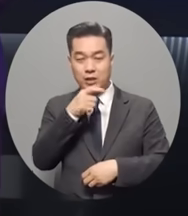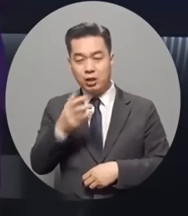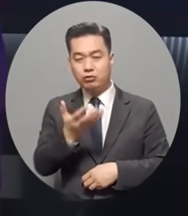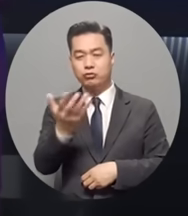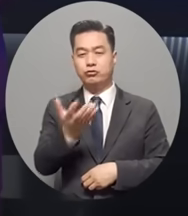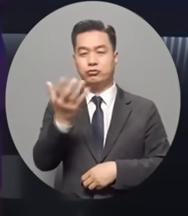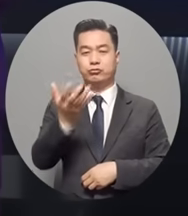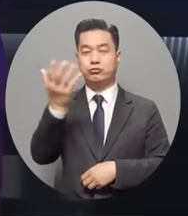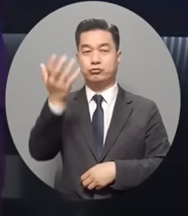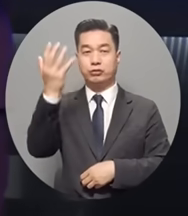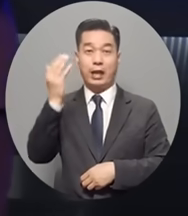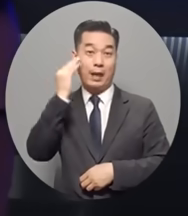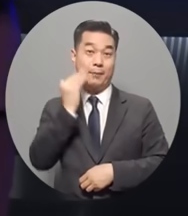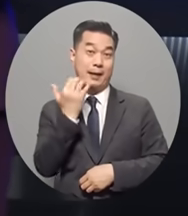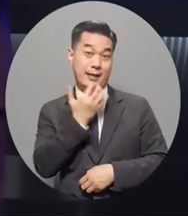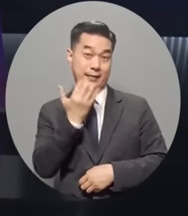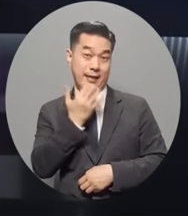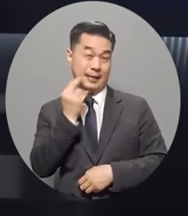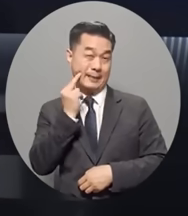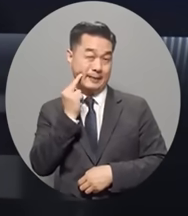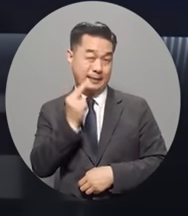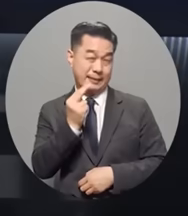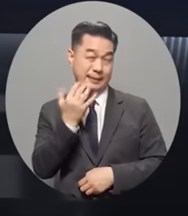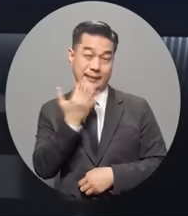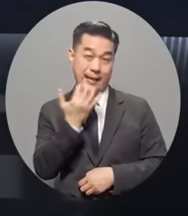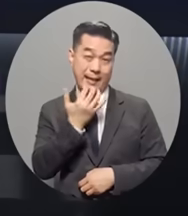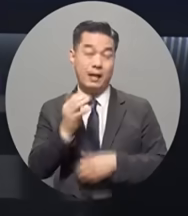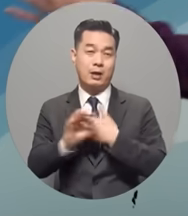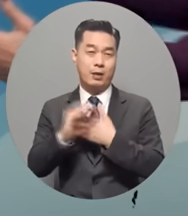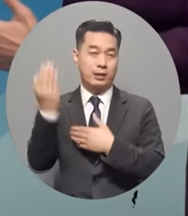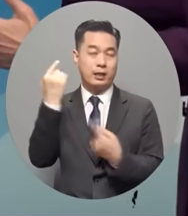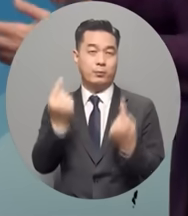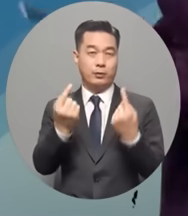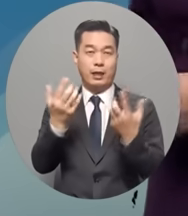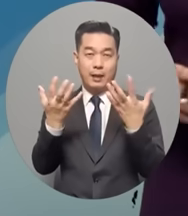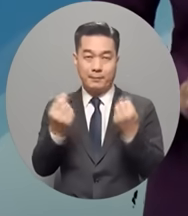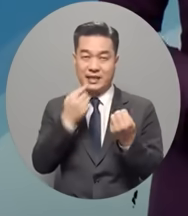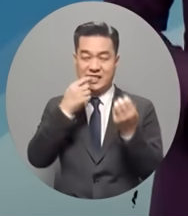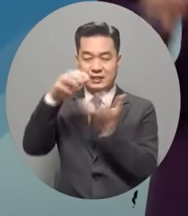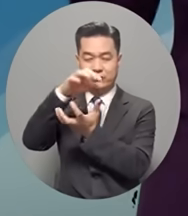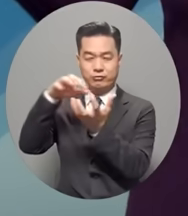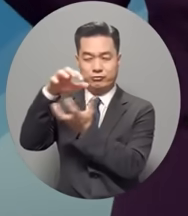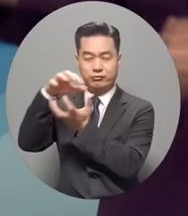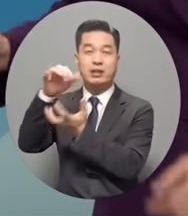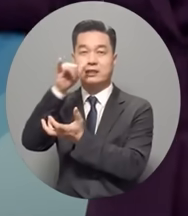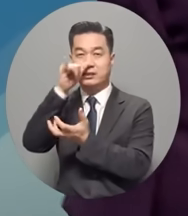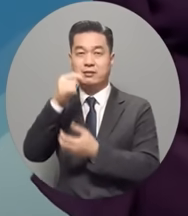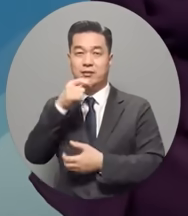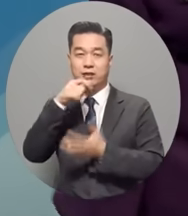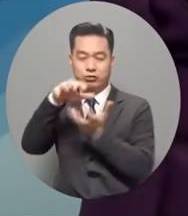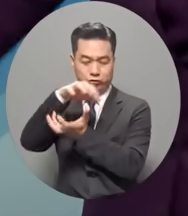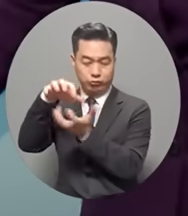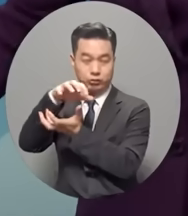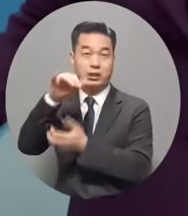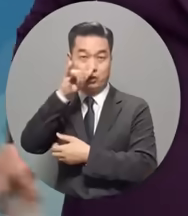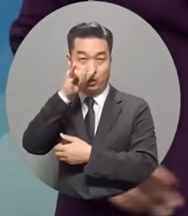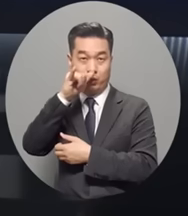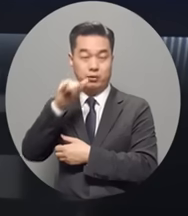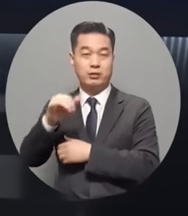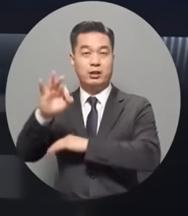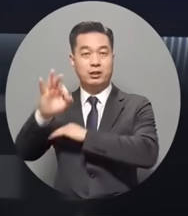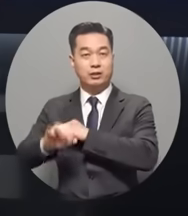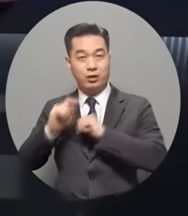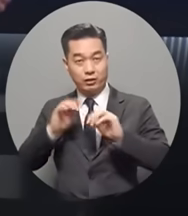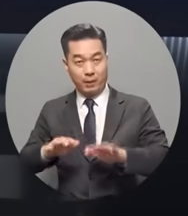수증기입니다. 파란색이 짙을수록 예년보다 많은 수증기가 몰려 있는 곳인데요. 우리나라와 서태평양